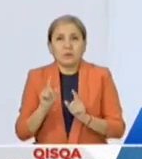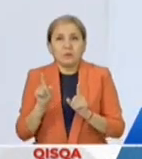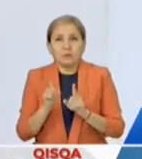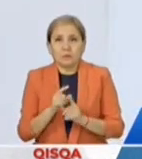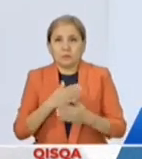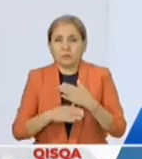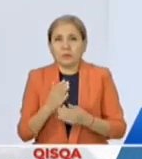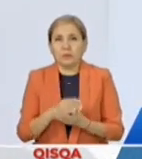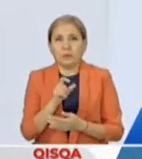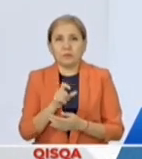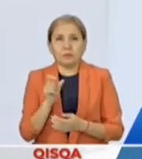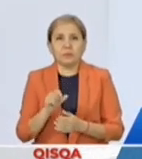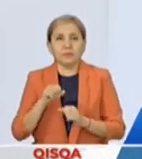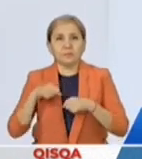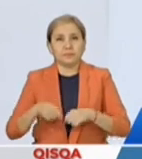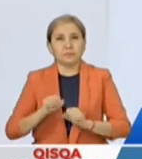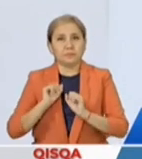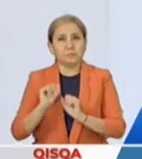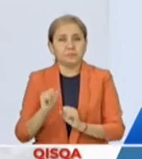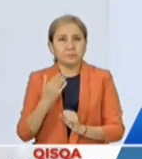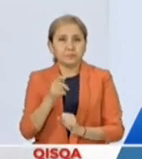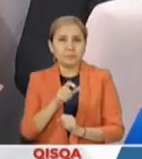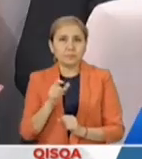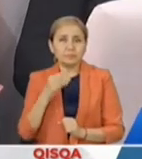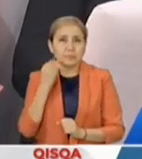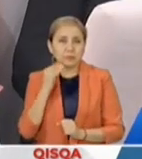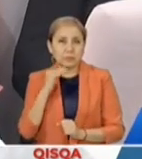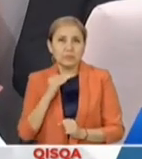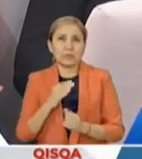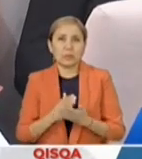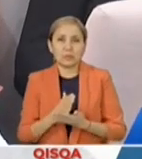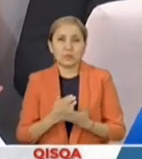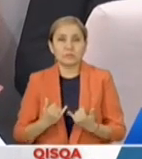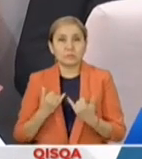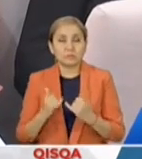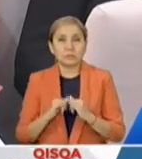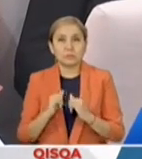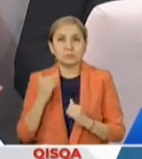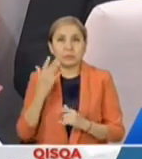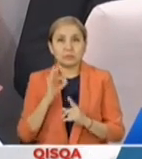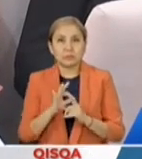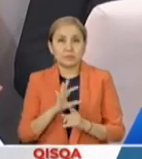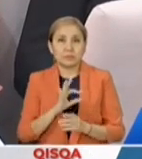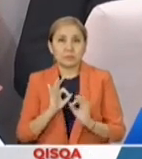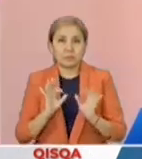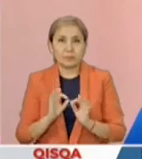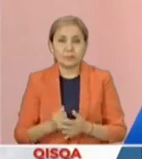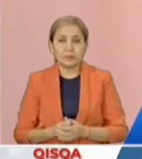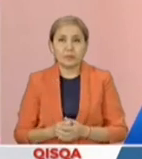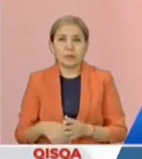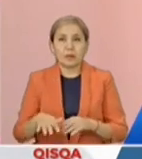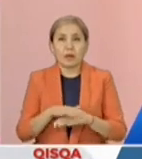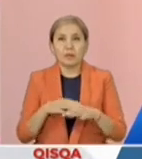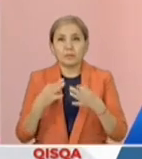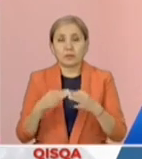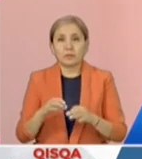bo'lgan shaxslarning huquq va manfaatlarini himoya qilish, aholiga sifatli kommunal xizmat ko'rsatish darajasini oshirish maqsad qilingani ma'lum qilindi. Xalq